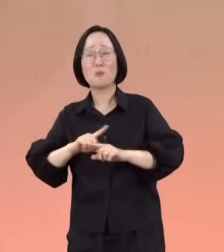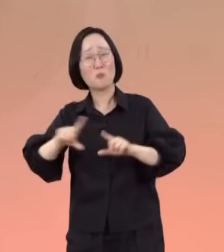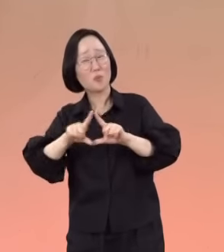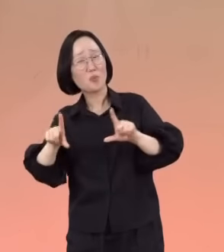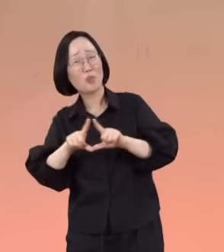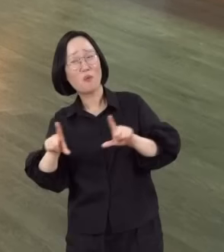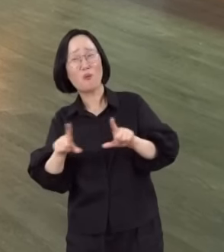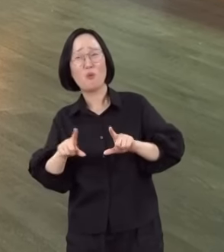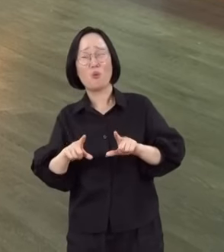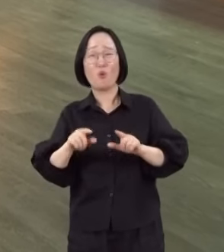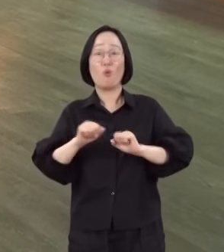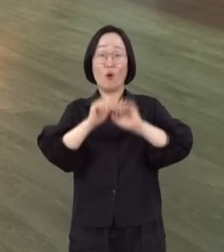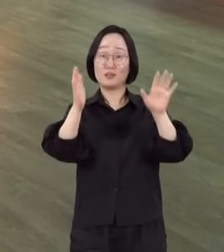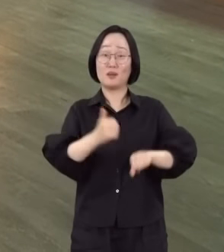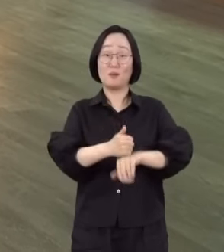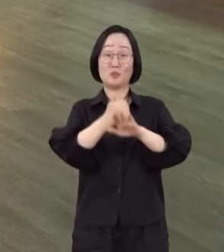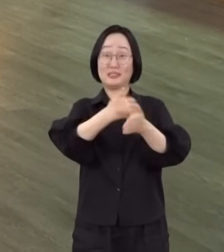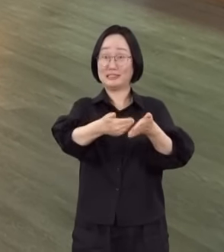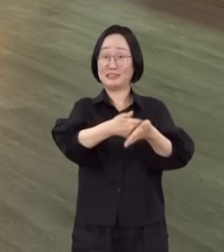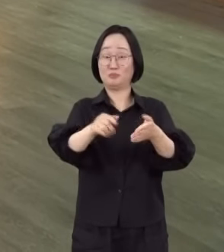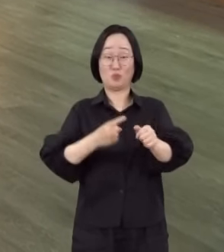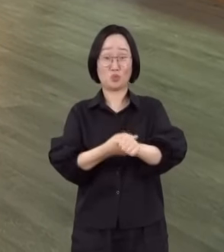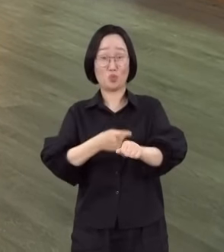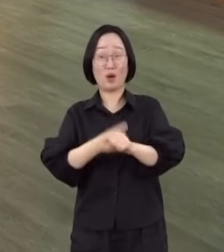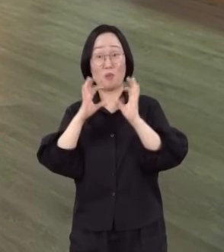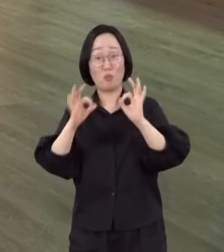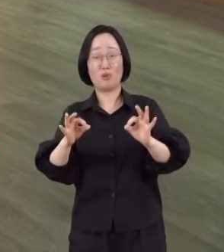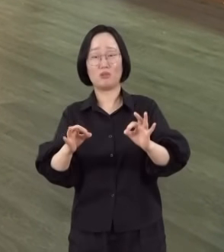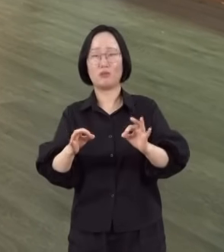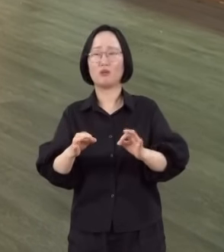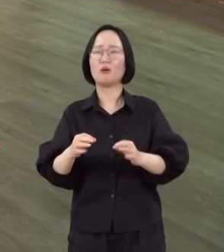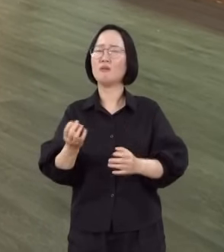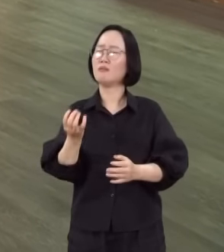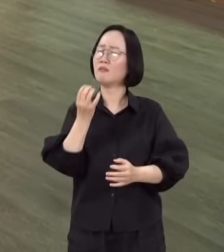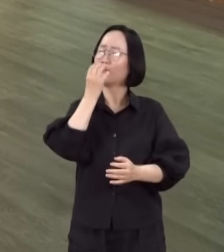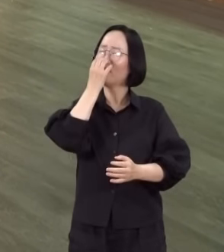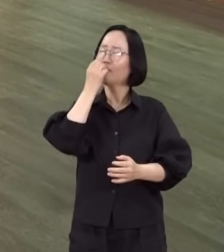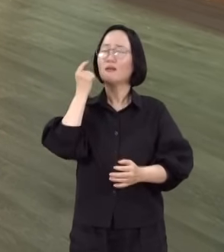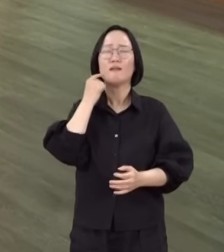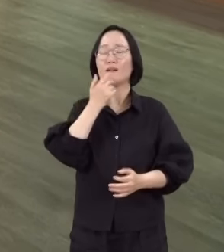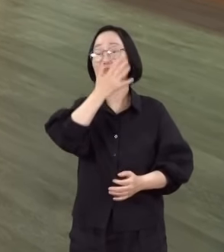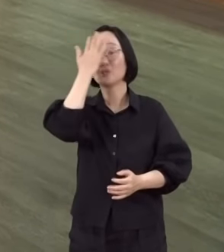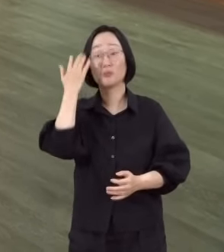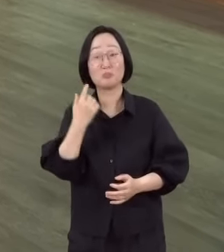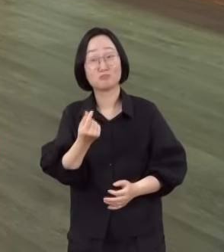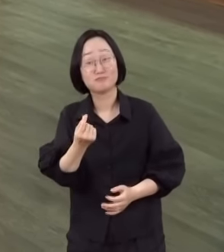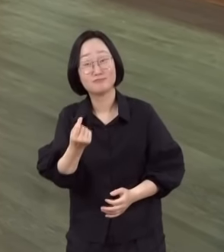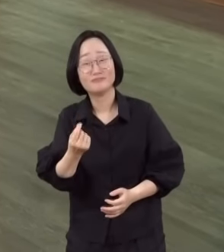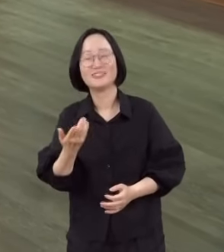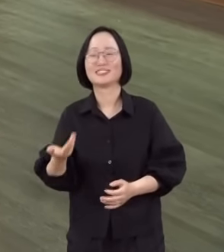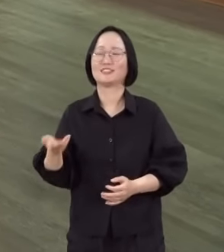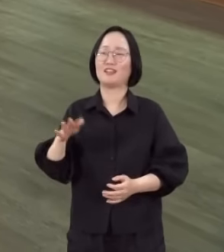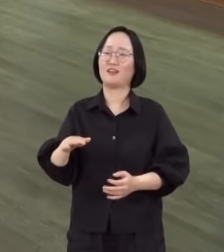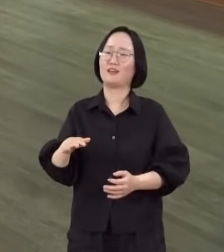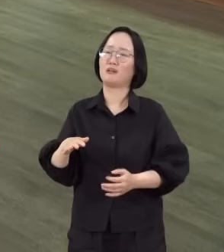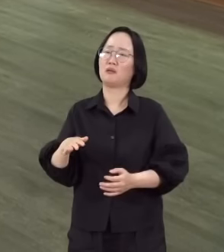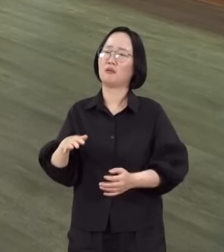보면 너무나 거룩하고 아름다워 보이잖아요 근데 연꽃이 관세 보살로 변했는데 너무